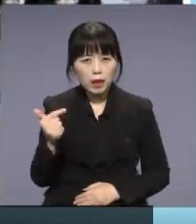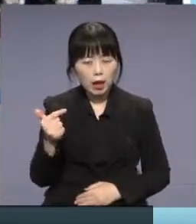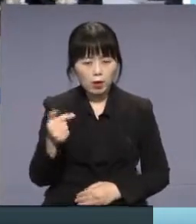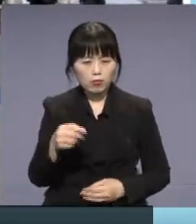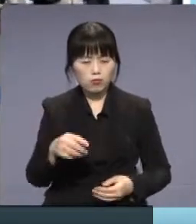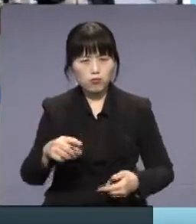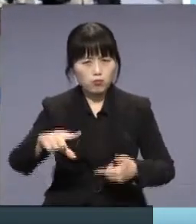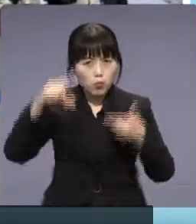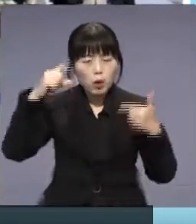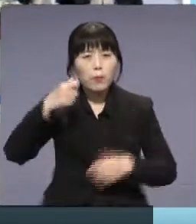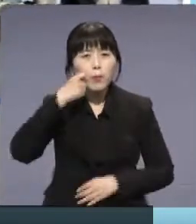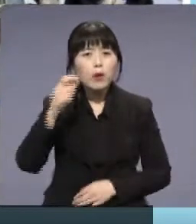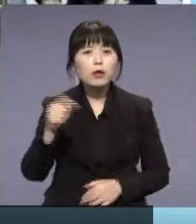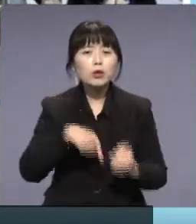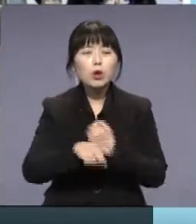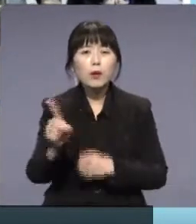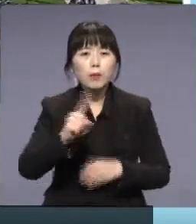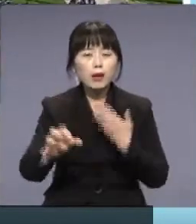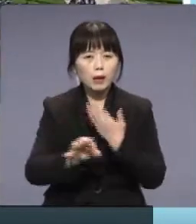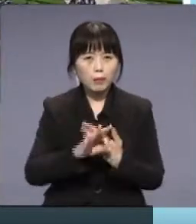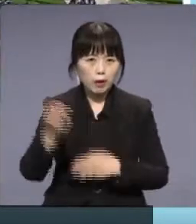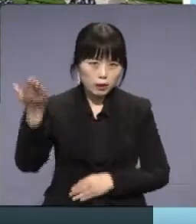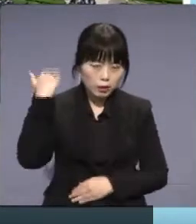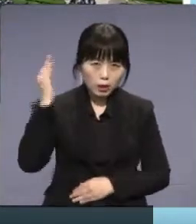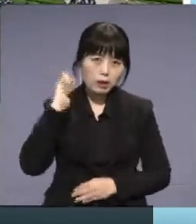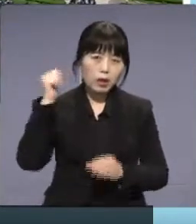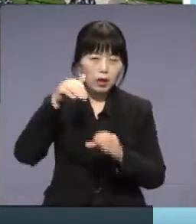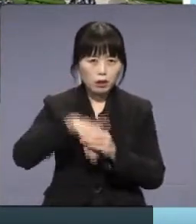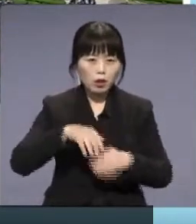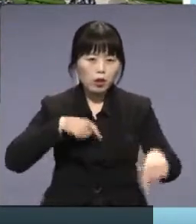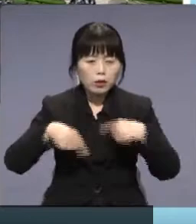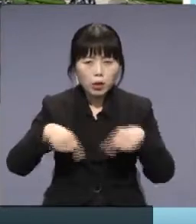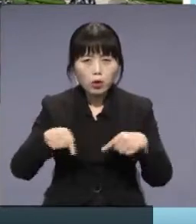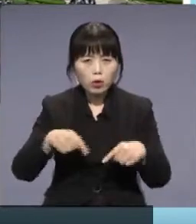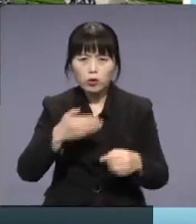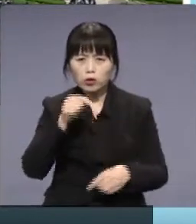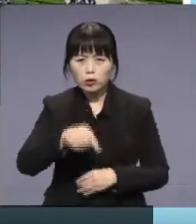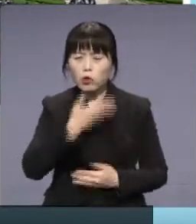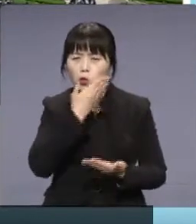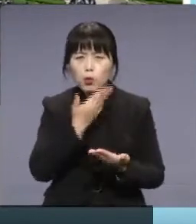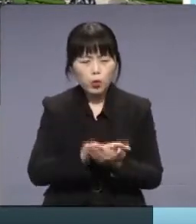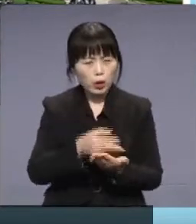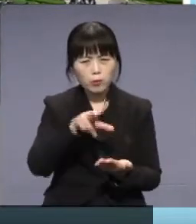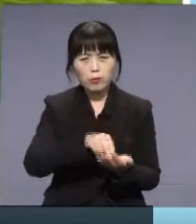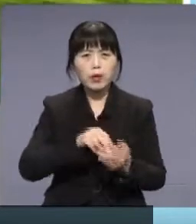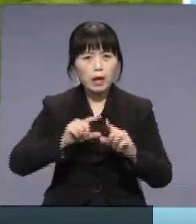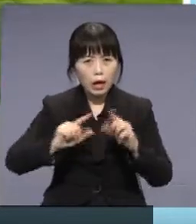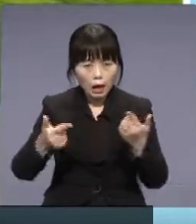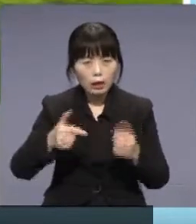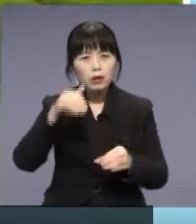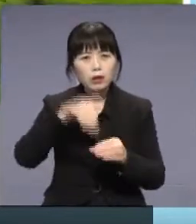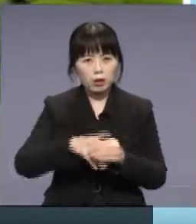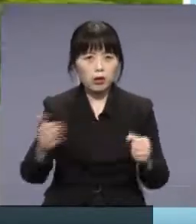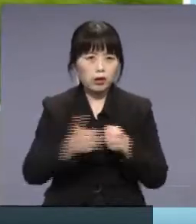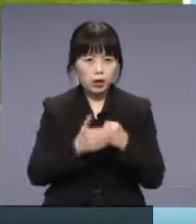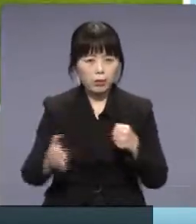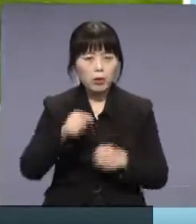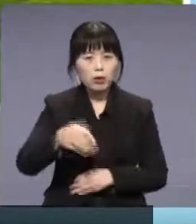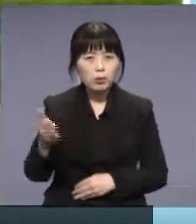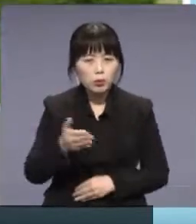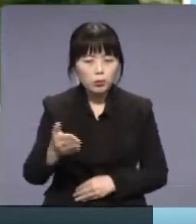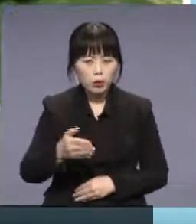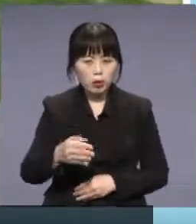부각되지 못했던 이유가 지난 대선이 사실 정책이나 이런 것들이 중요한 이슈가 되지 못했던 선거였기 때문에 이 부분이